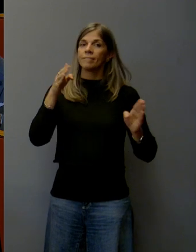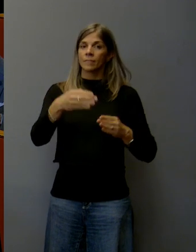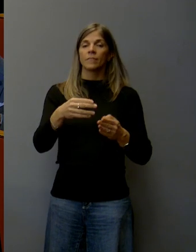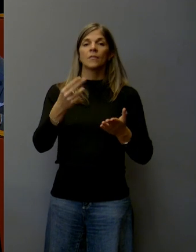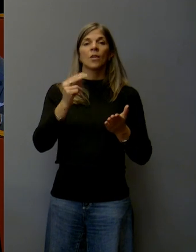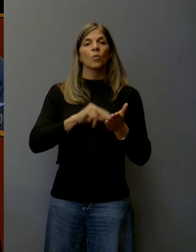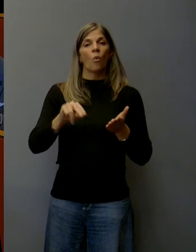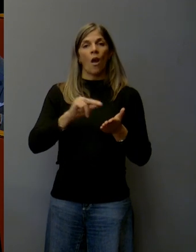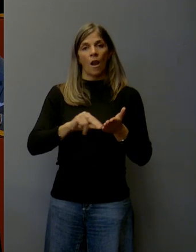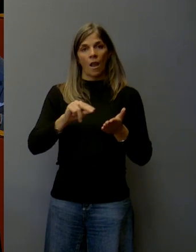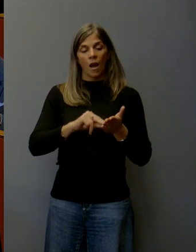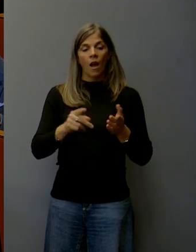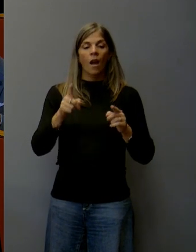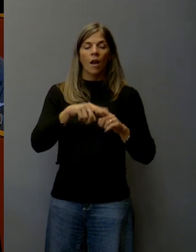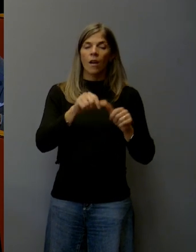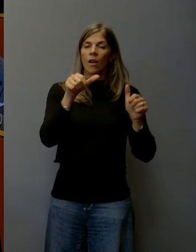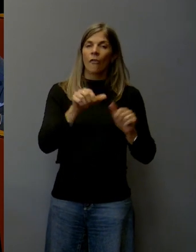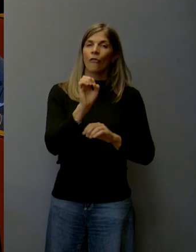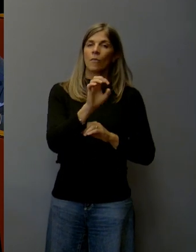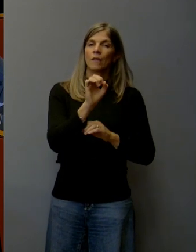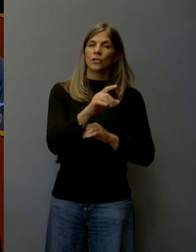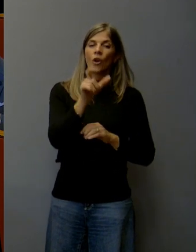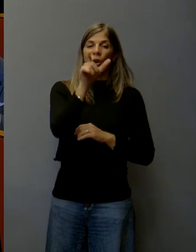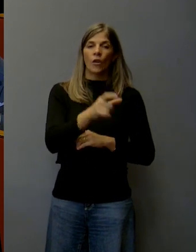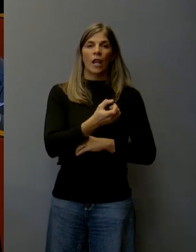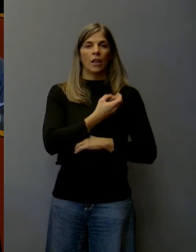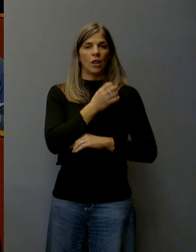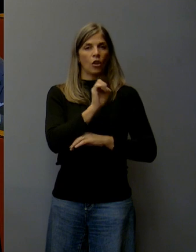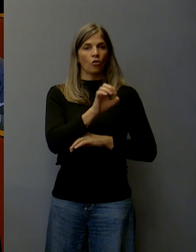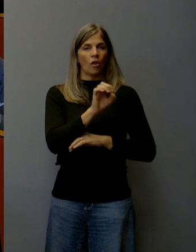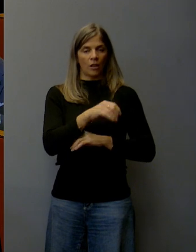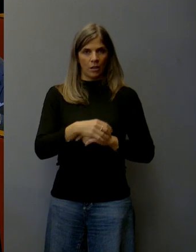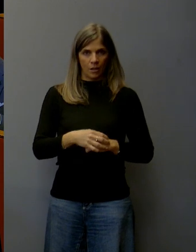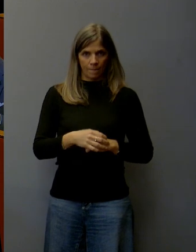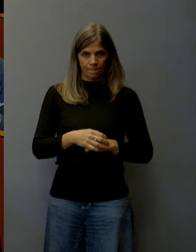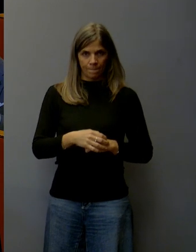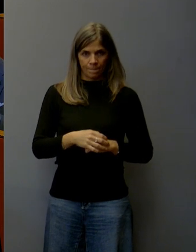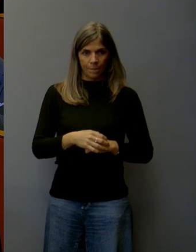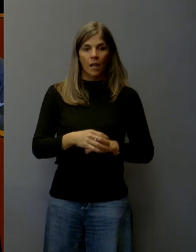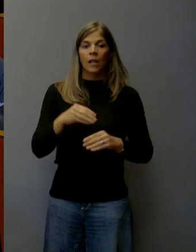specifico la formazione dei docenti nelle nelle scuole genovesi